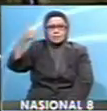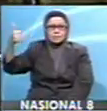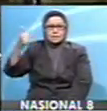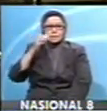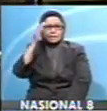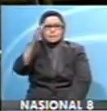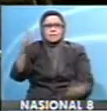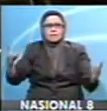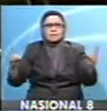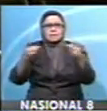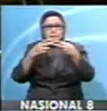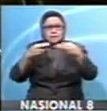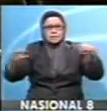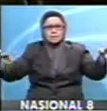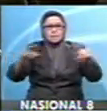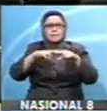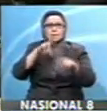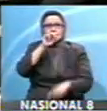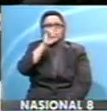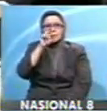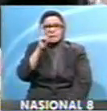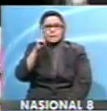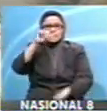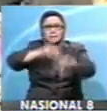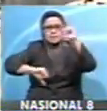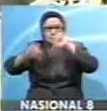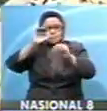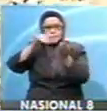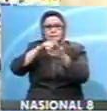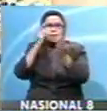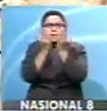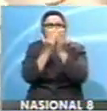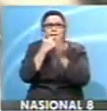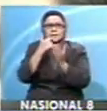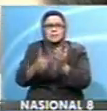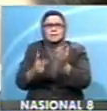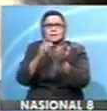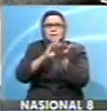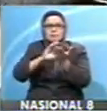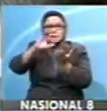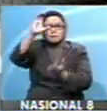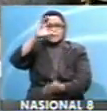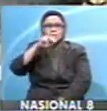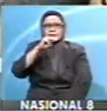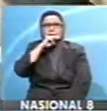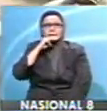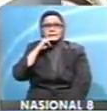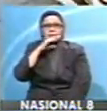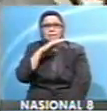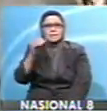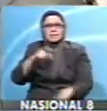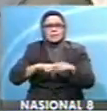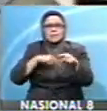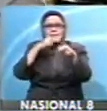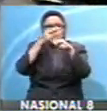merasmikan Razak sains Center rsc di sekolah lamanya iaitu collej melvinn di worestershire pada isnin penamaan Razak